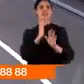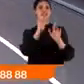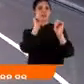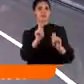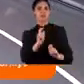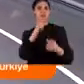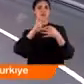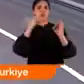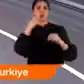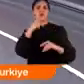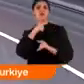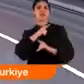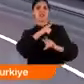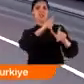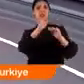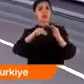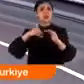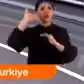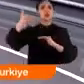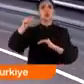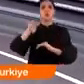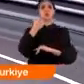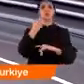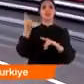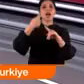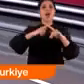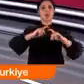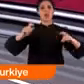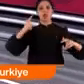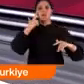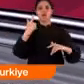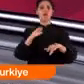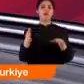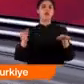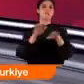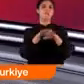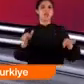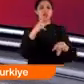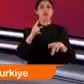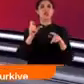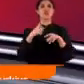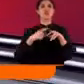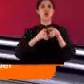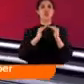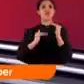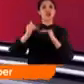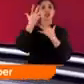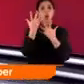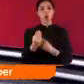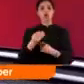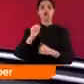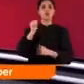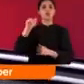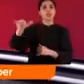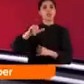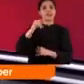devam edin cümlesiyle seslendi. Hemen ardından bu yılı pozitif büyümeyle kapatacağız. Cari fazla vereceğimiz günler yakın diye devam